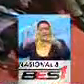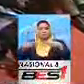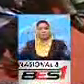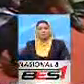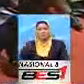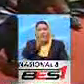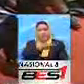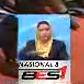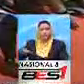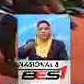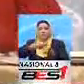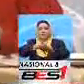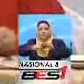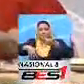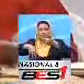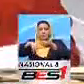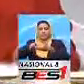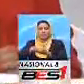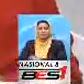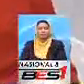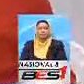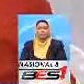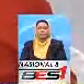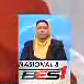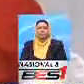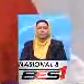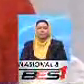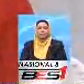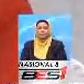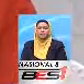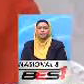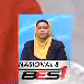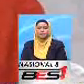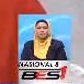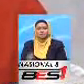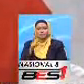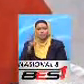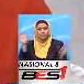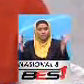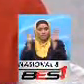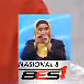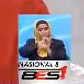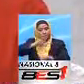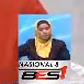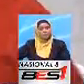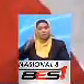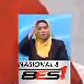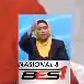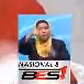ketiga-tiga sayap berkenaan akan bermula